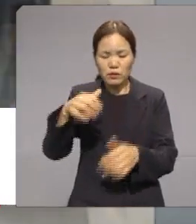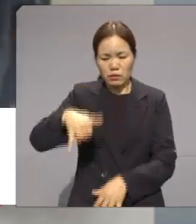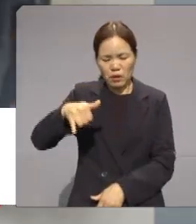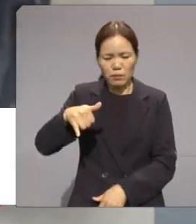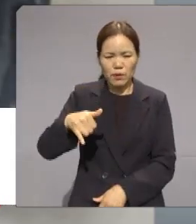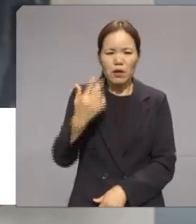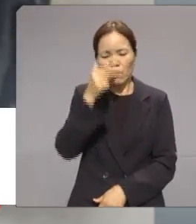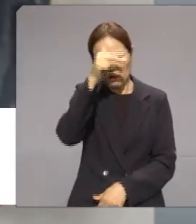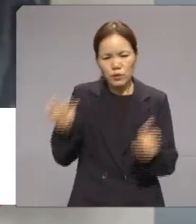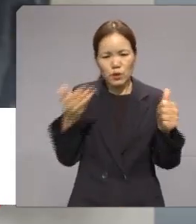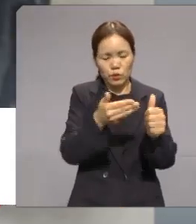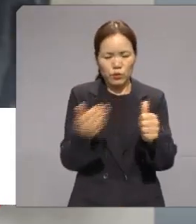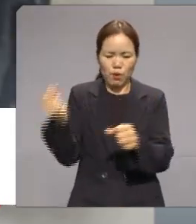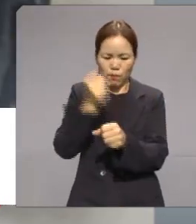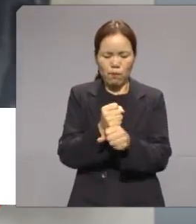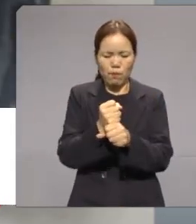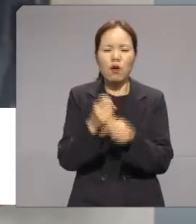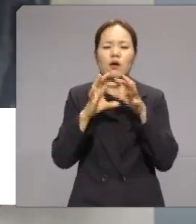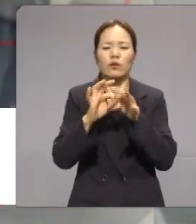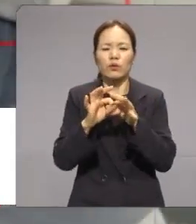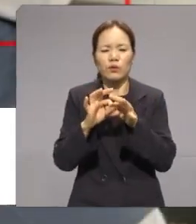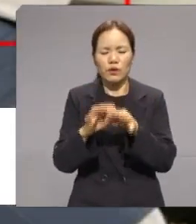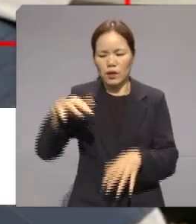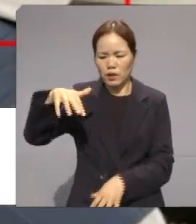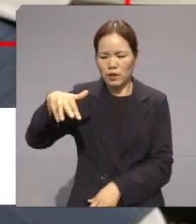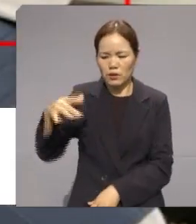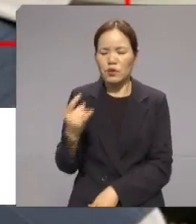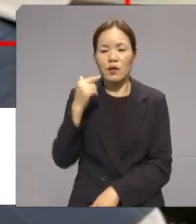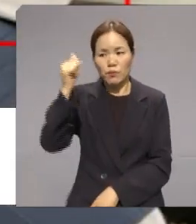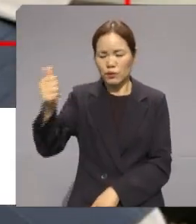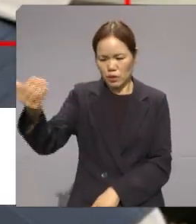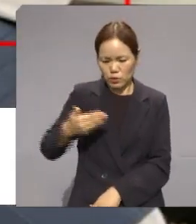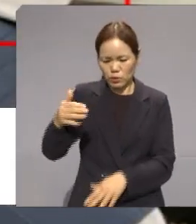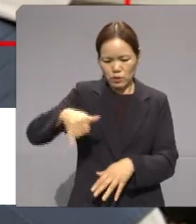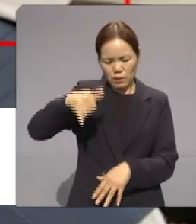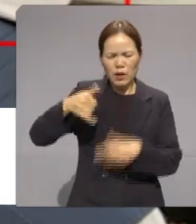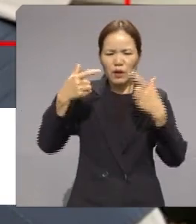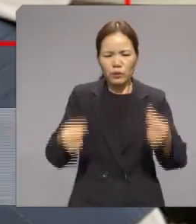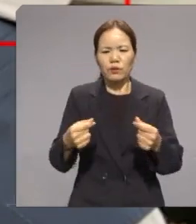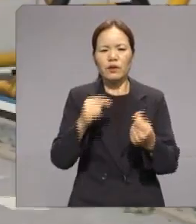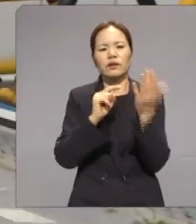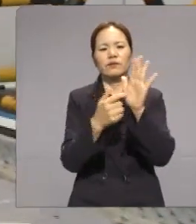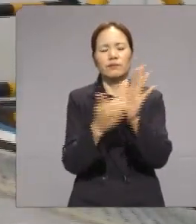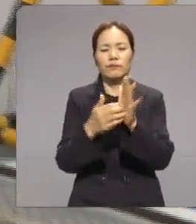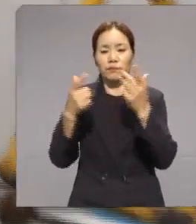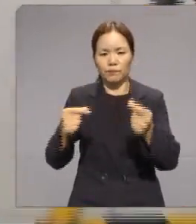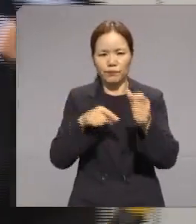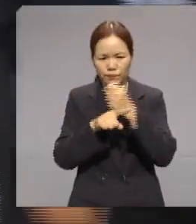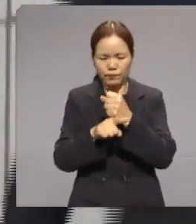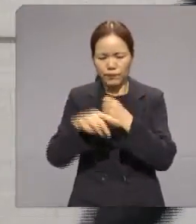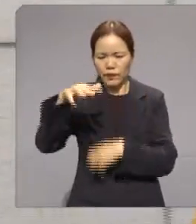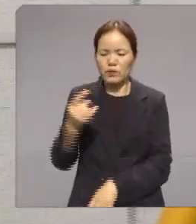제출했고 디지털 포렌식 분석 등을 통해 최 목사가 건넨 가방과 동일한 것으로 나타났다고 설명했습니다. 같은 논리로